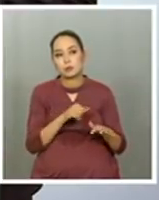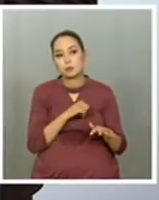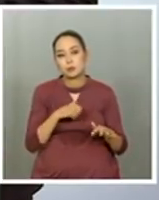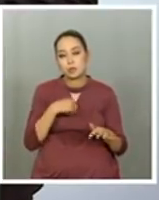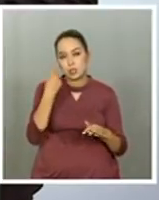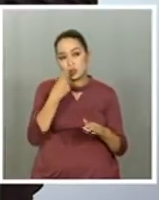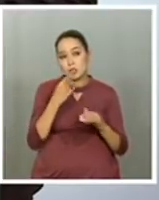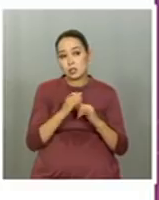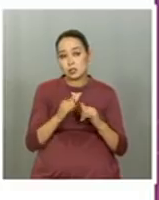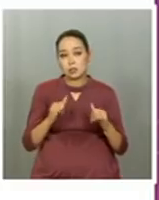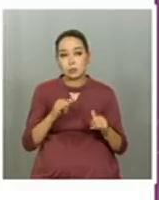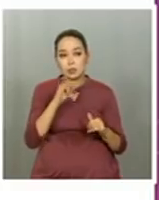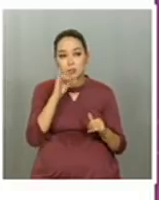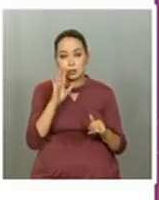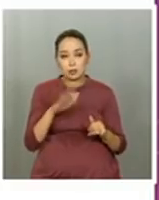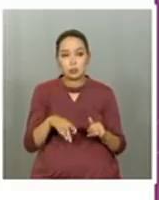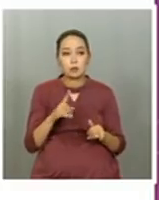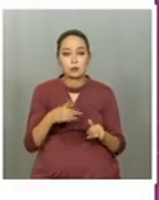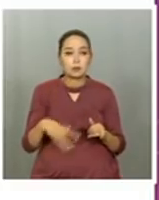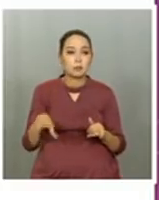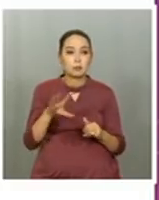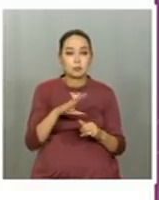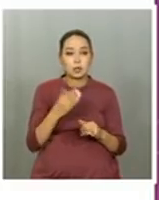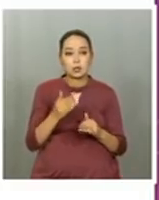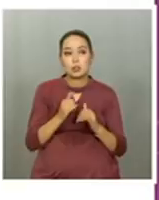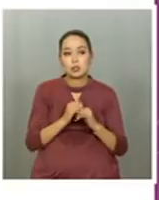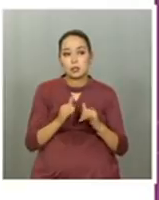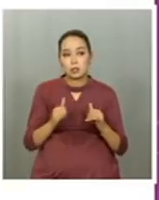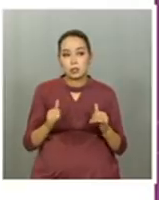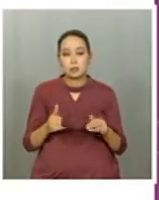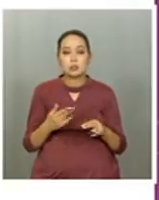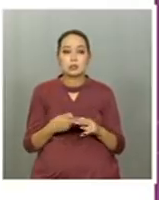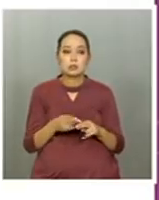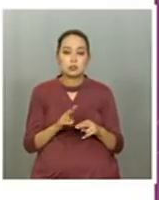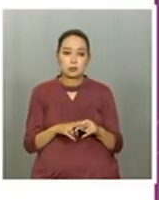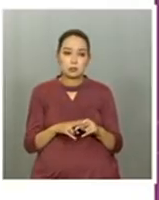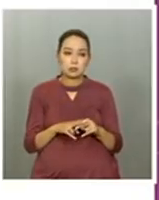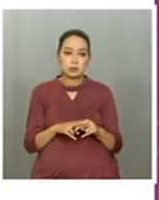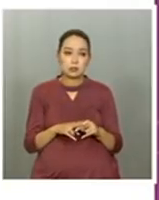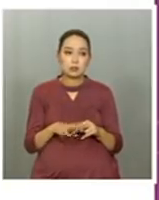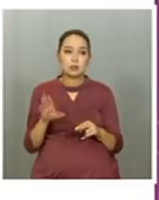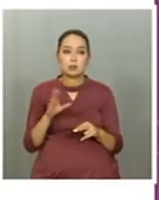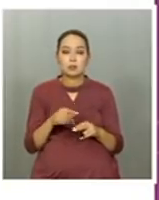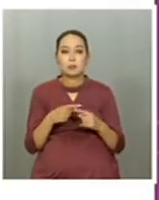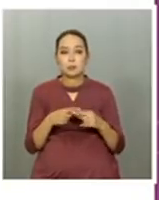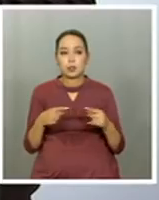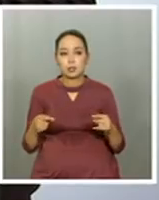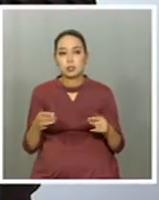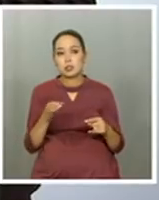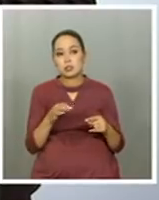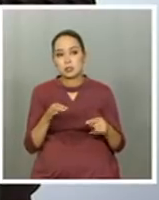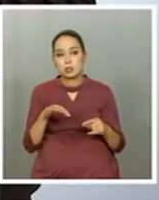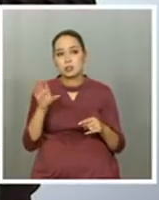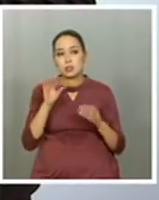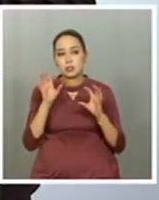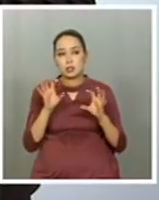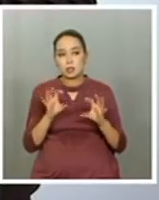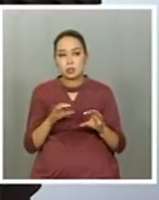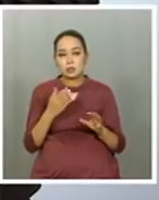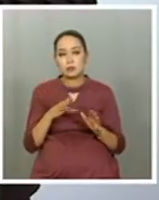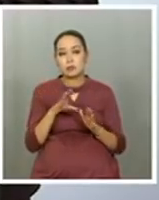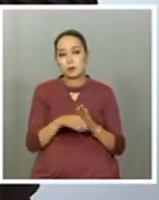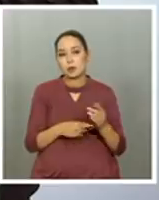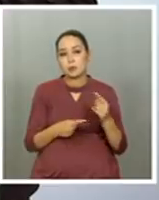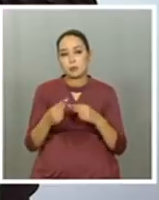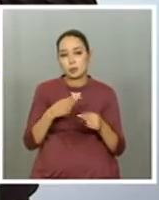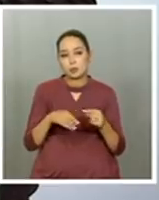алмайды. Яғни барлық аймақтардың дамуы үшін жаңағы басқа аймақтарға зиян тигізбей отырып, бір-бірімен бірлесе